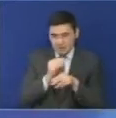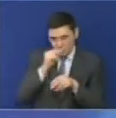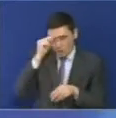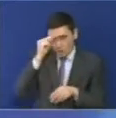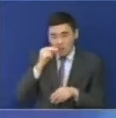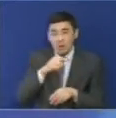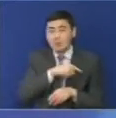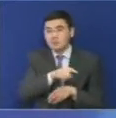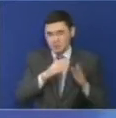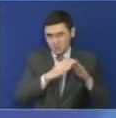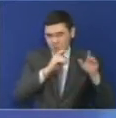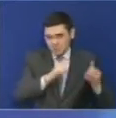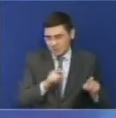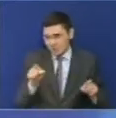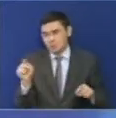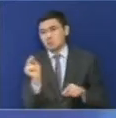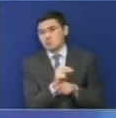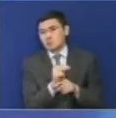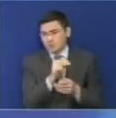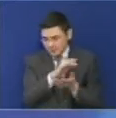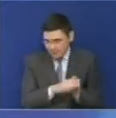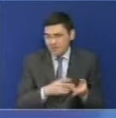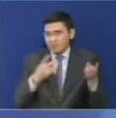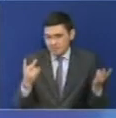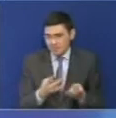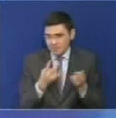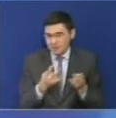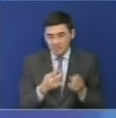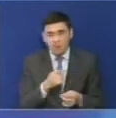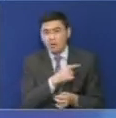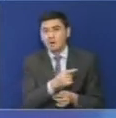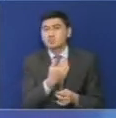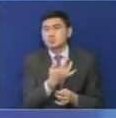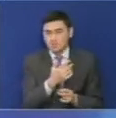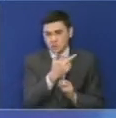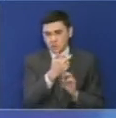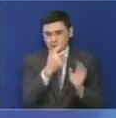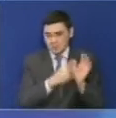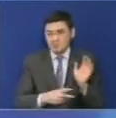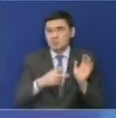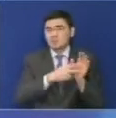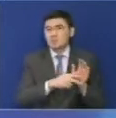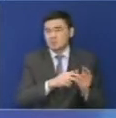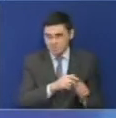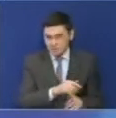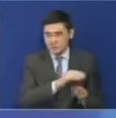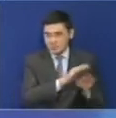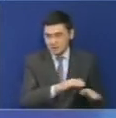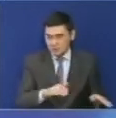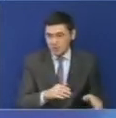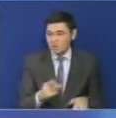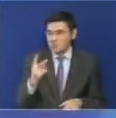Түрлі бағыттағы үйірмелерде, секцияларда 3700 семейлік оқушы бар. Оларға 243 мұғалім дәріс